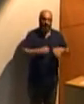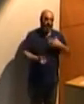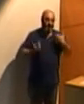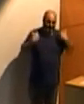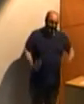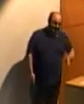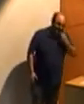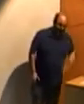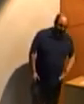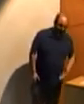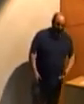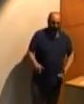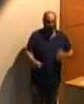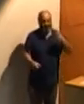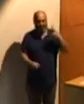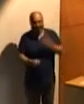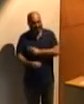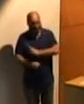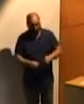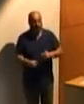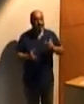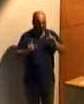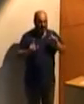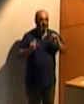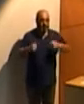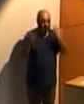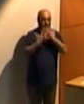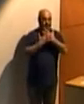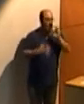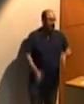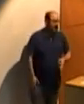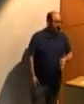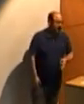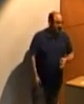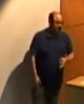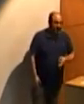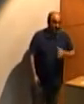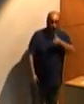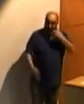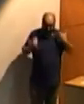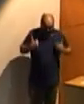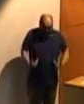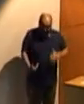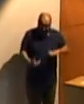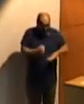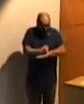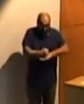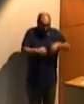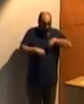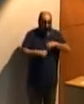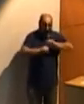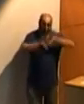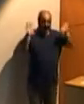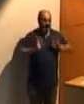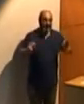ni mauvais mais il est trouble à bhl l'humain dans sa dans ses fondements c'est un humain qui n'est pas au clair